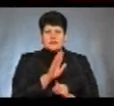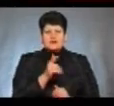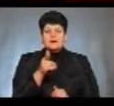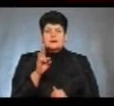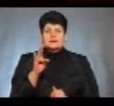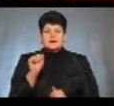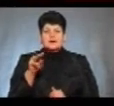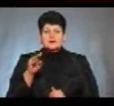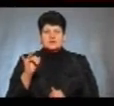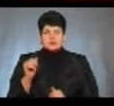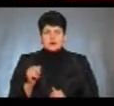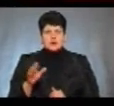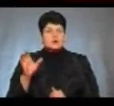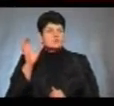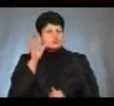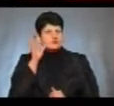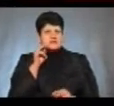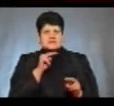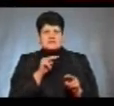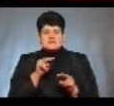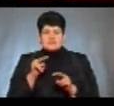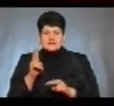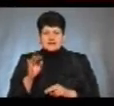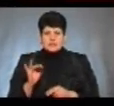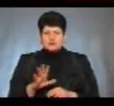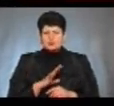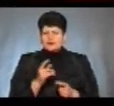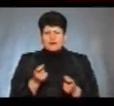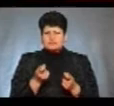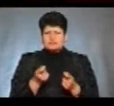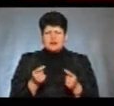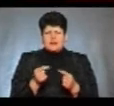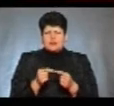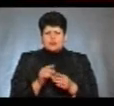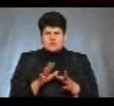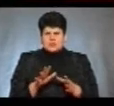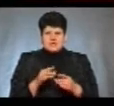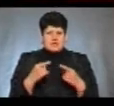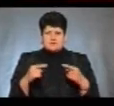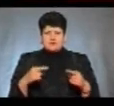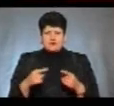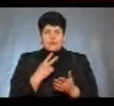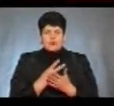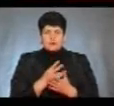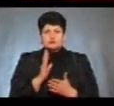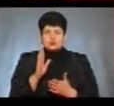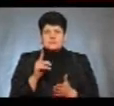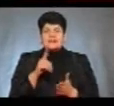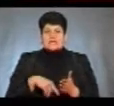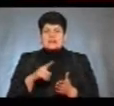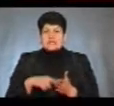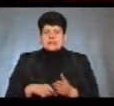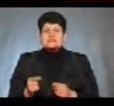Гнатишина. Послухавши свідків, деякі були неточності, деякі розбіченості у їхніх показах, але будемо надіятися на те,